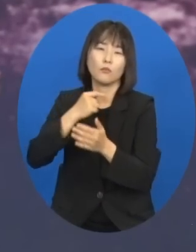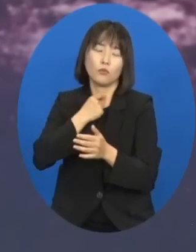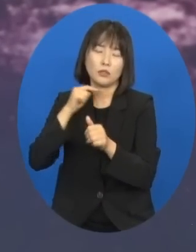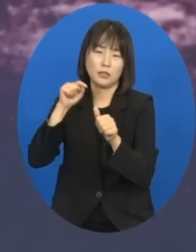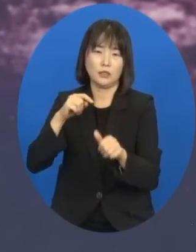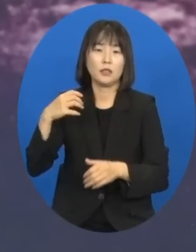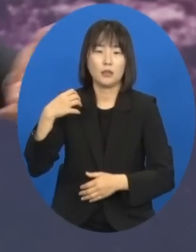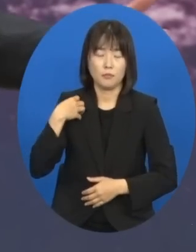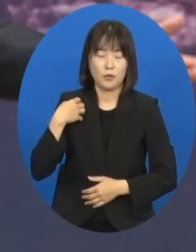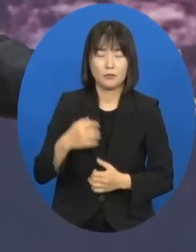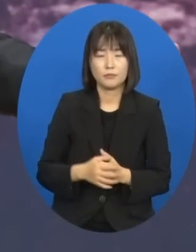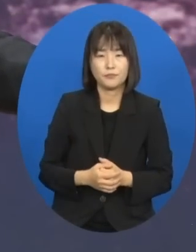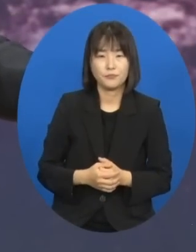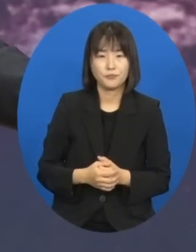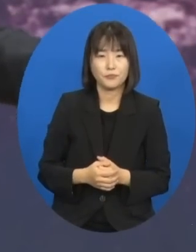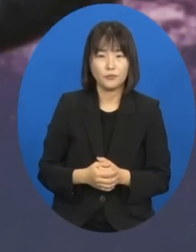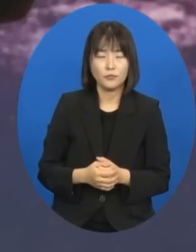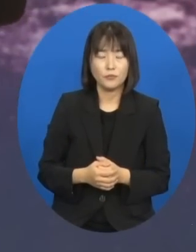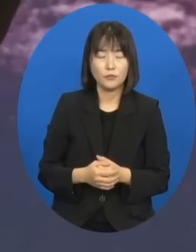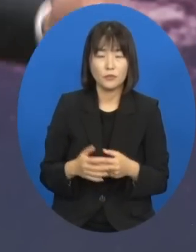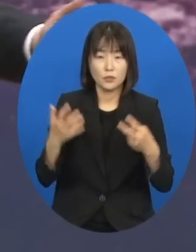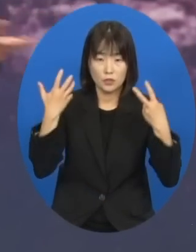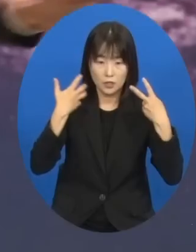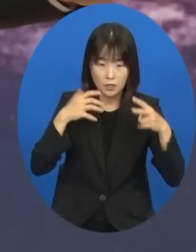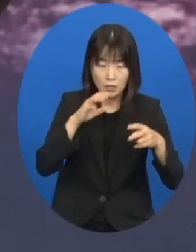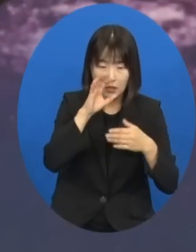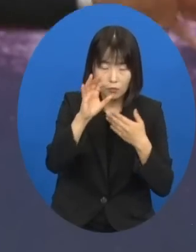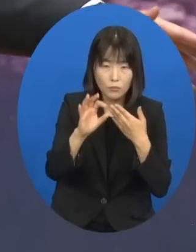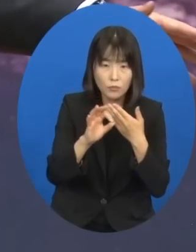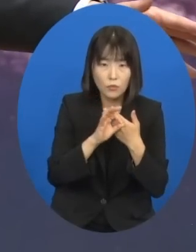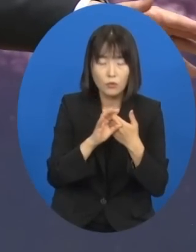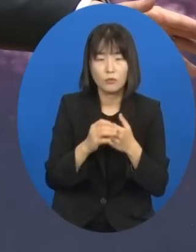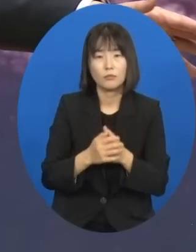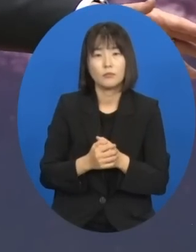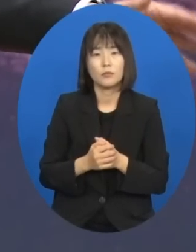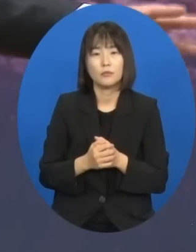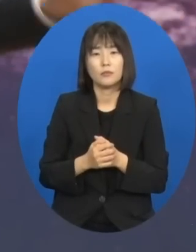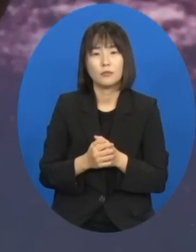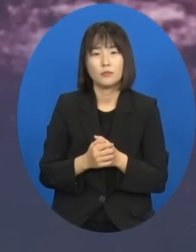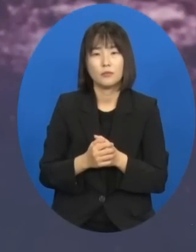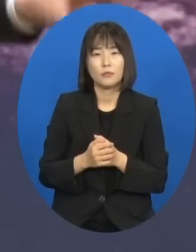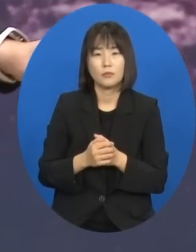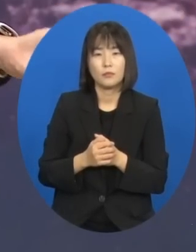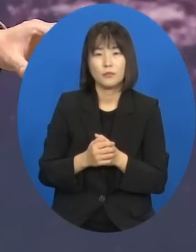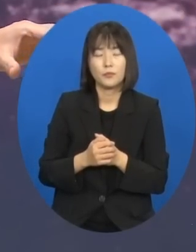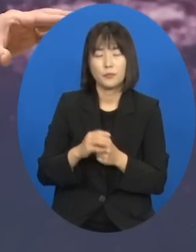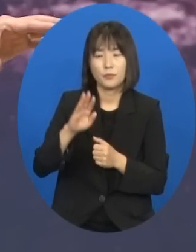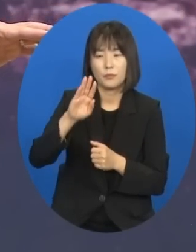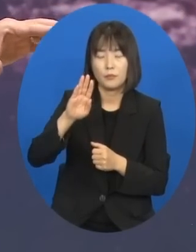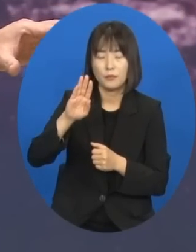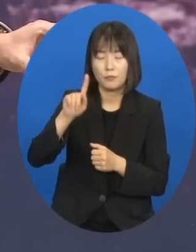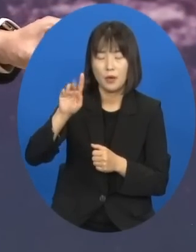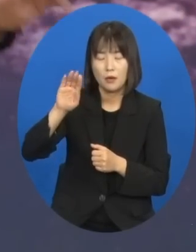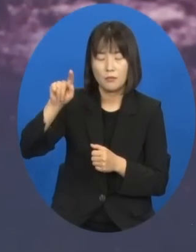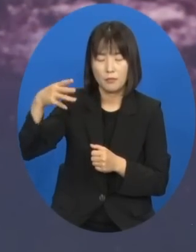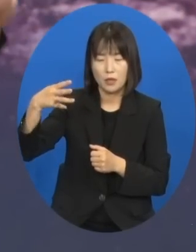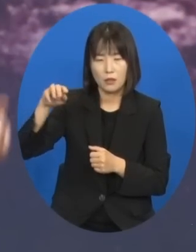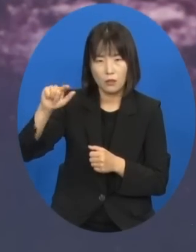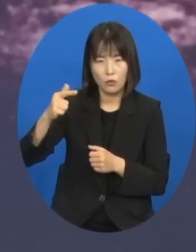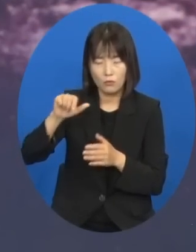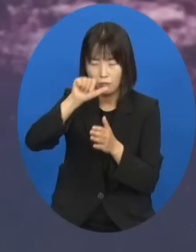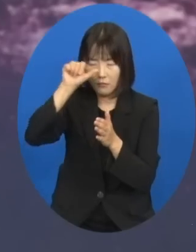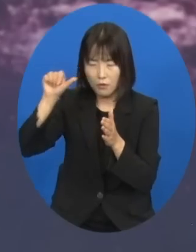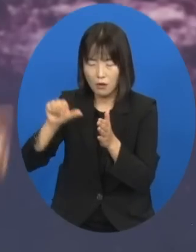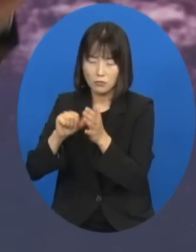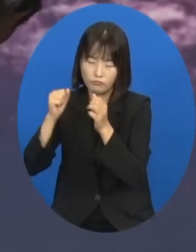보세요. 바벨론으로 가잖아요. 그냥 평생 바벨론 그 지역에 있다가 죽습니다. 그런데 그곳에서 어떻게 해요?